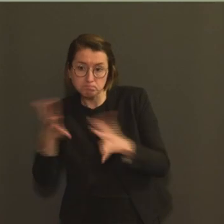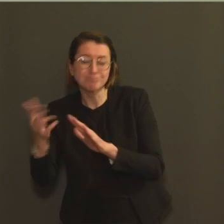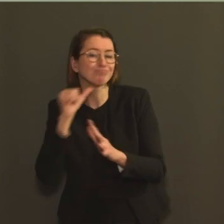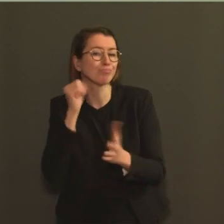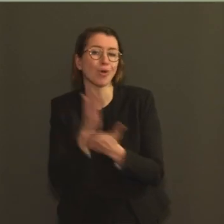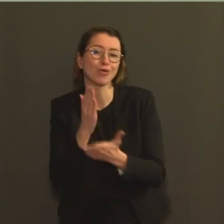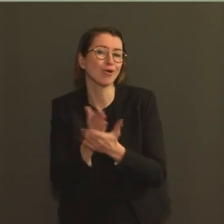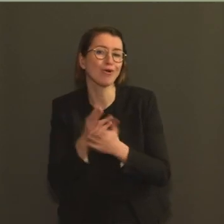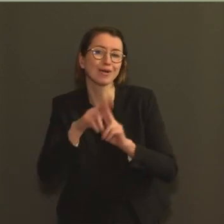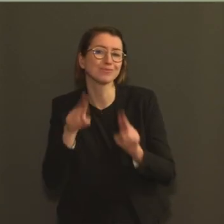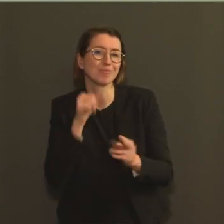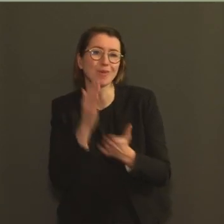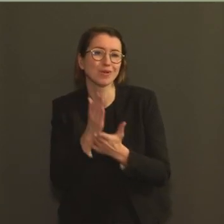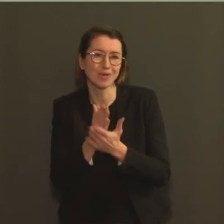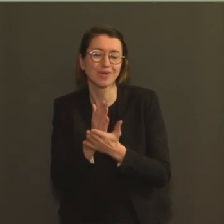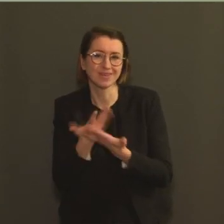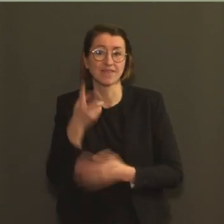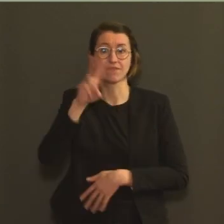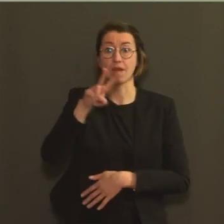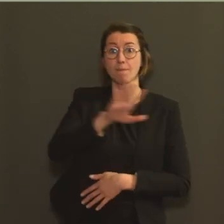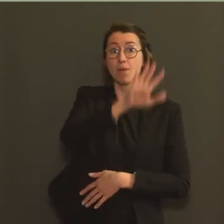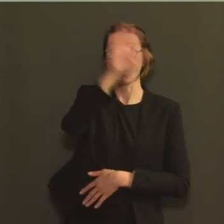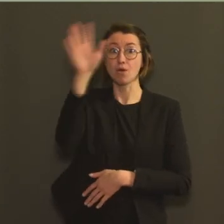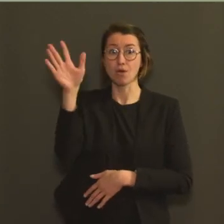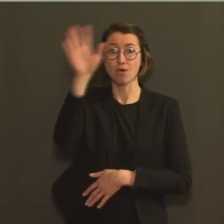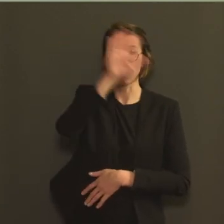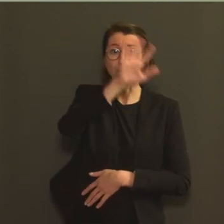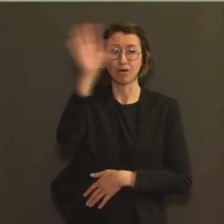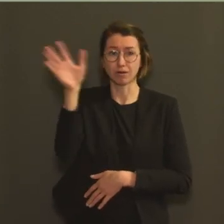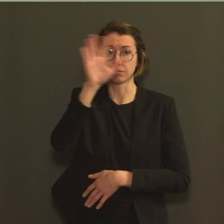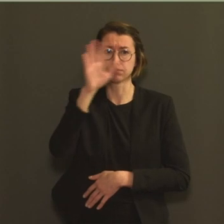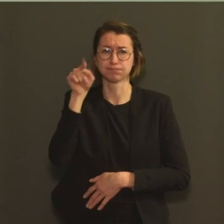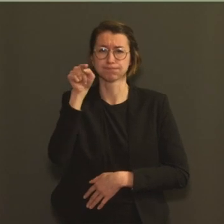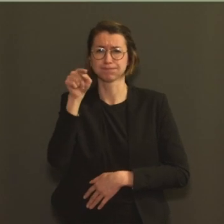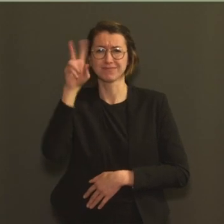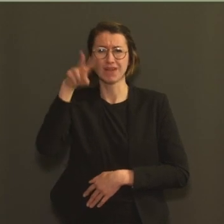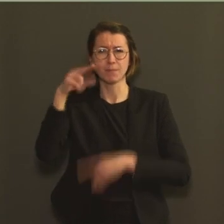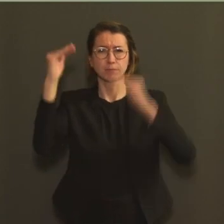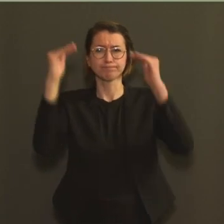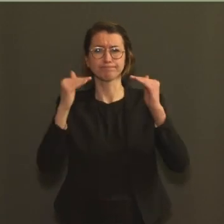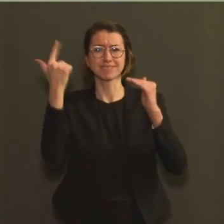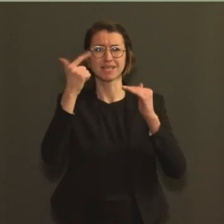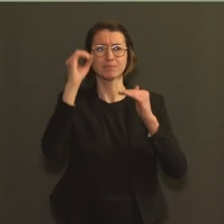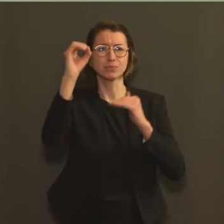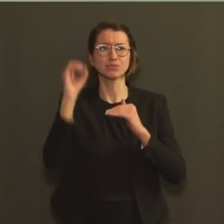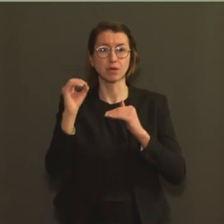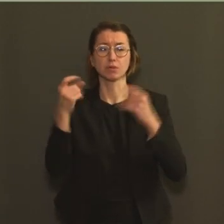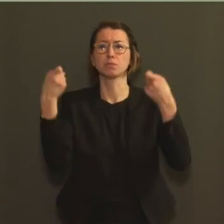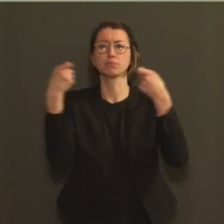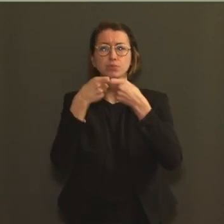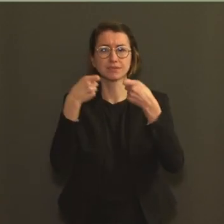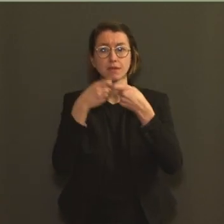en Wallonie avec plus 2% et une augmentation importante à Bruxelles de 23%.